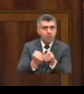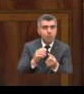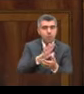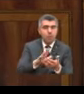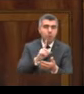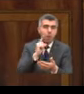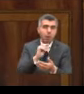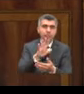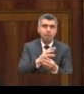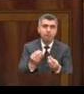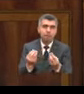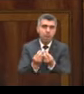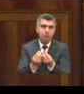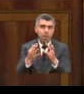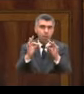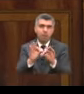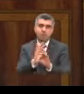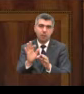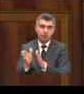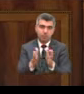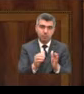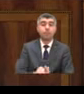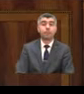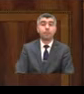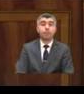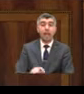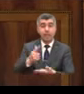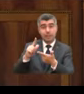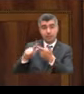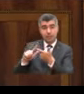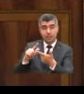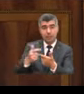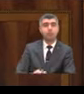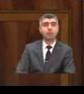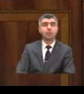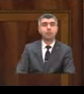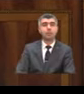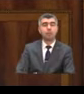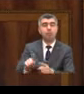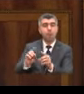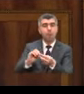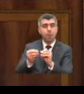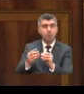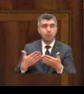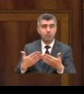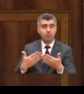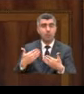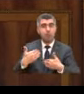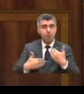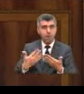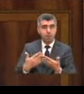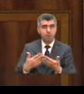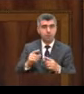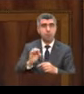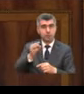اشكالات اجتماعيه اخرى لا داعي للتفصيل فيها. المساله الاخرى اللي كنتكلموا على موضوع الاعاقه، طرحتوا لنا انكم مستعدين